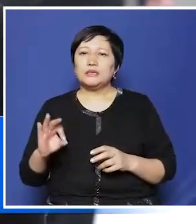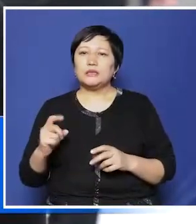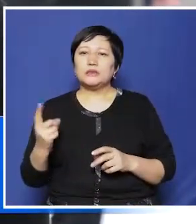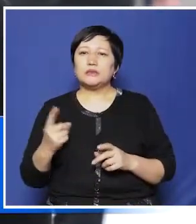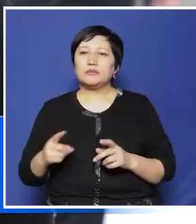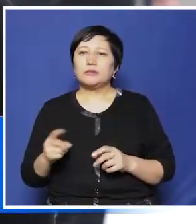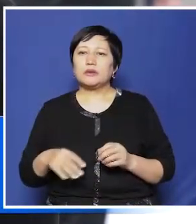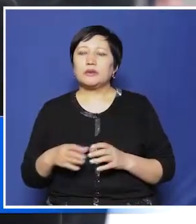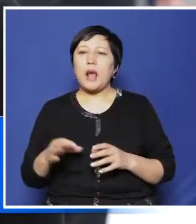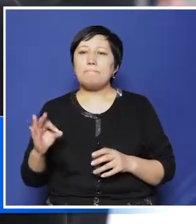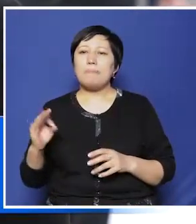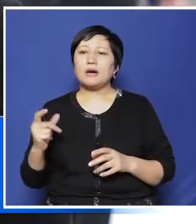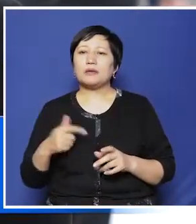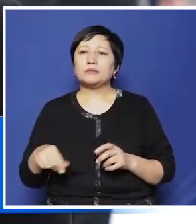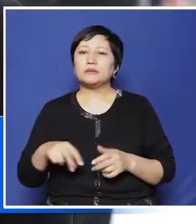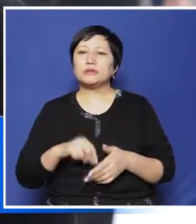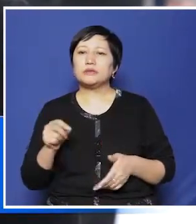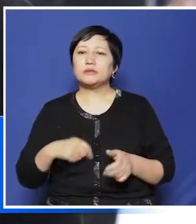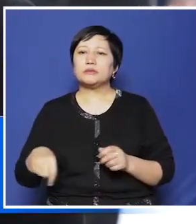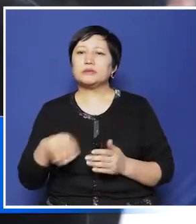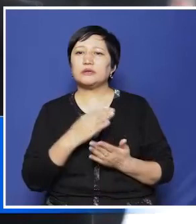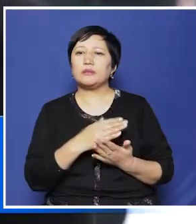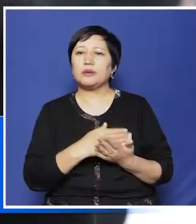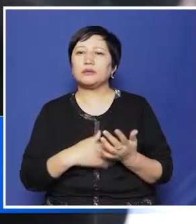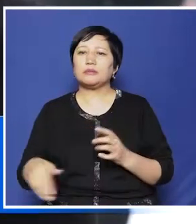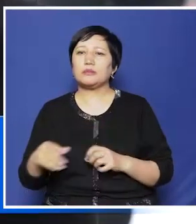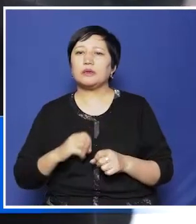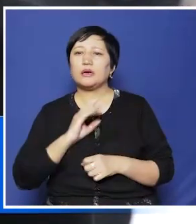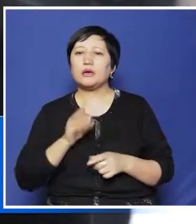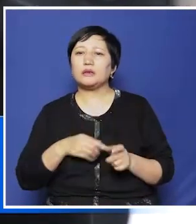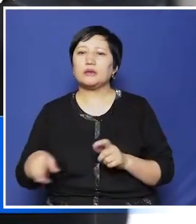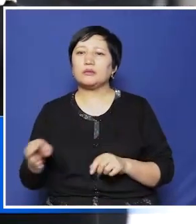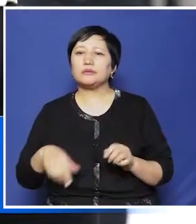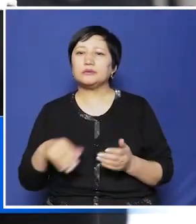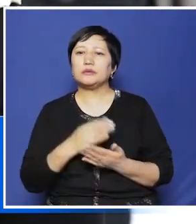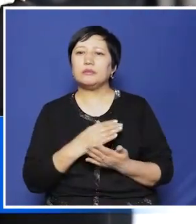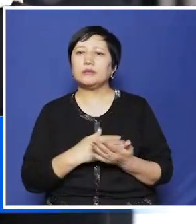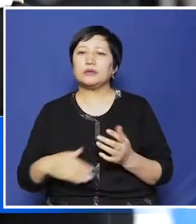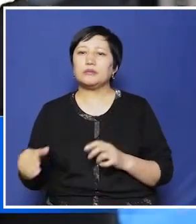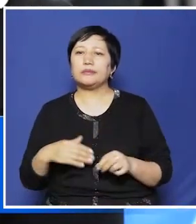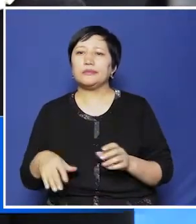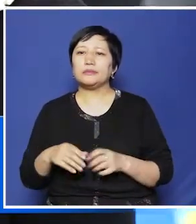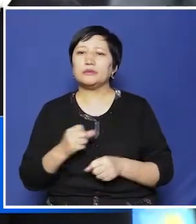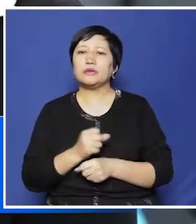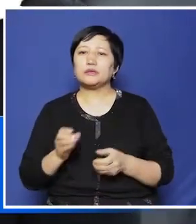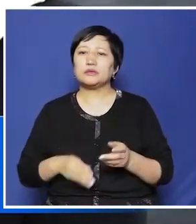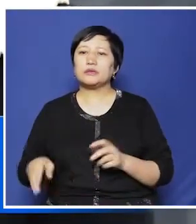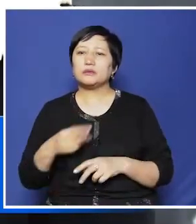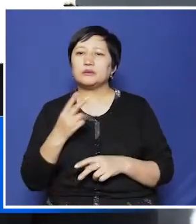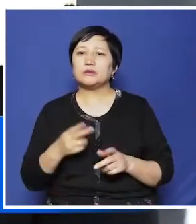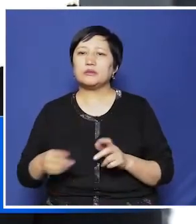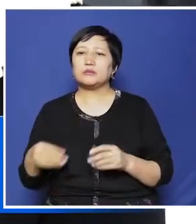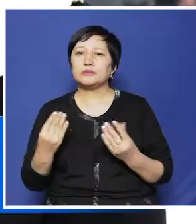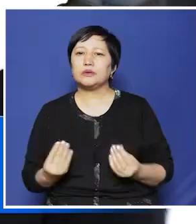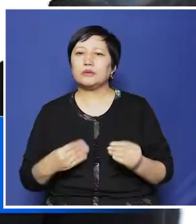съездердің бірі, партияның осы сайлау алды бағдарламасы, алдағы уақытта осы бағдарламамен қысқаша үзінділерін